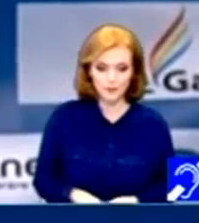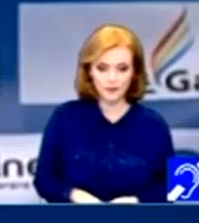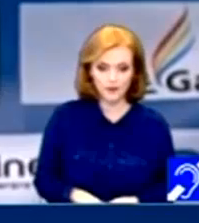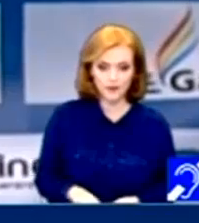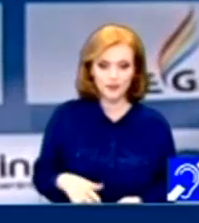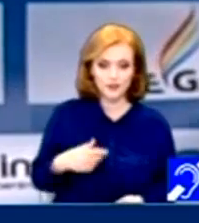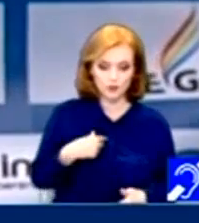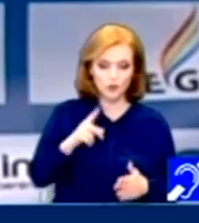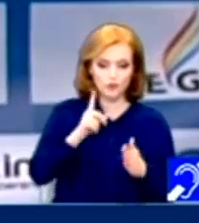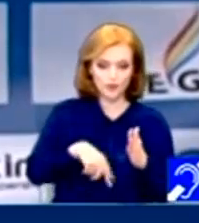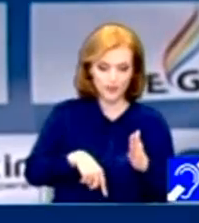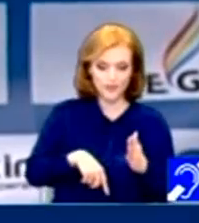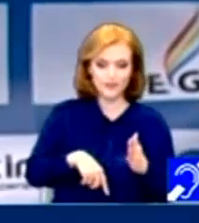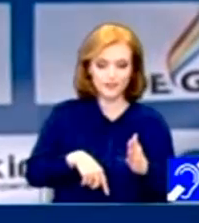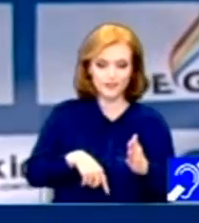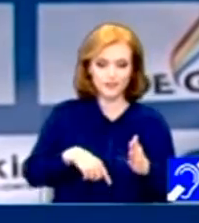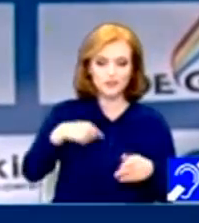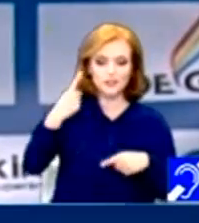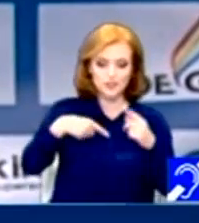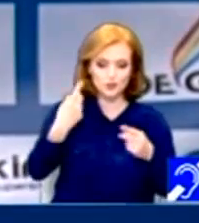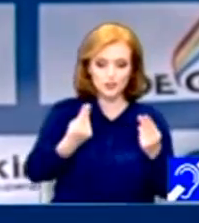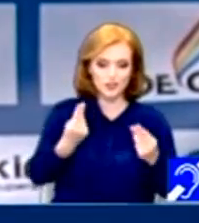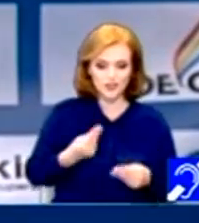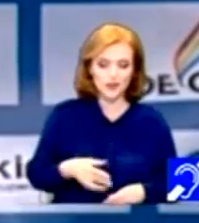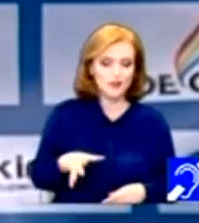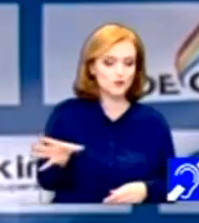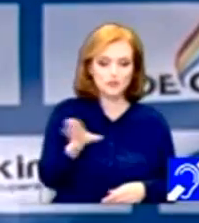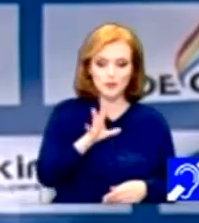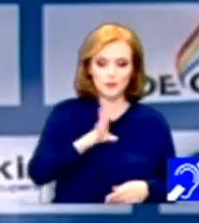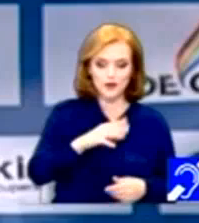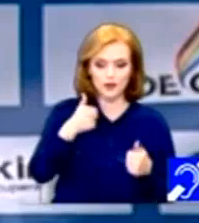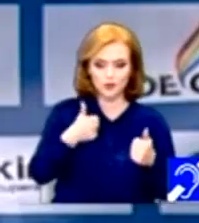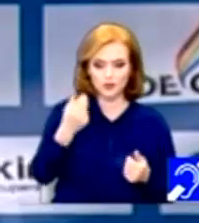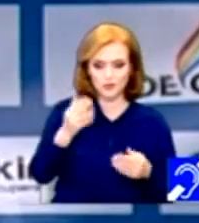alta cred eu că SCM Râmnicu Vâlcea a fost mai bună astăzi.